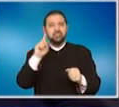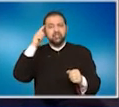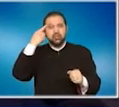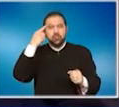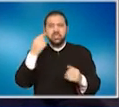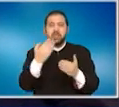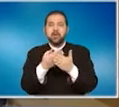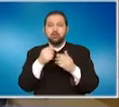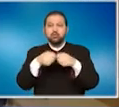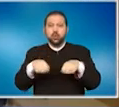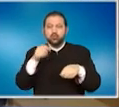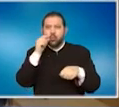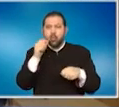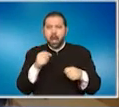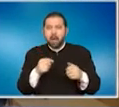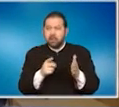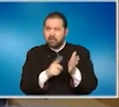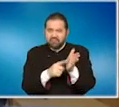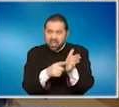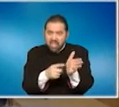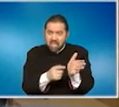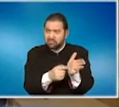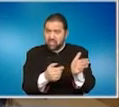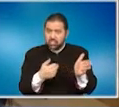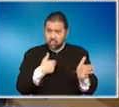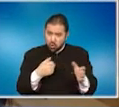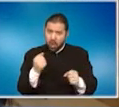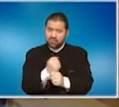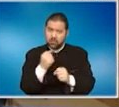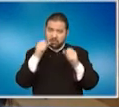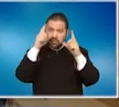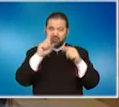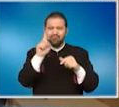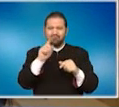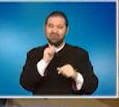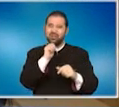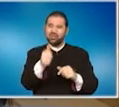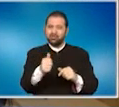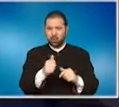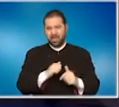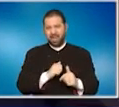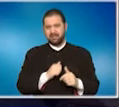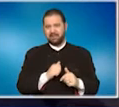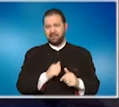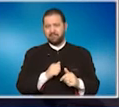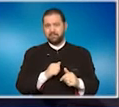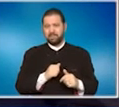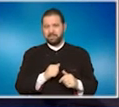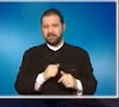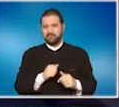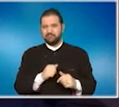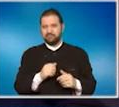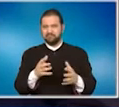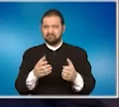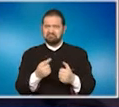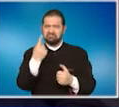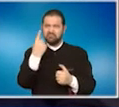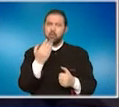nu ne lipsește acea credință. Ei, dacă a avut acest arsenal, da, de putere dumnezeiască, de ce n-a folosit-o mai des ca mai